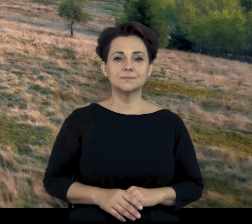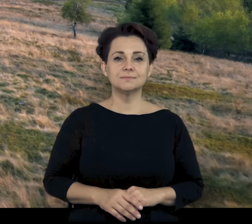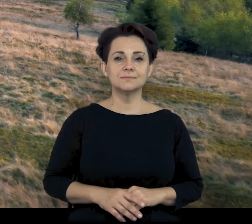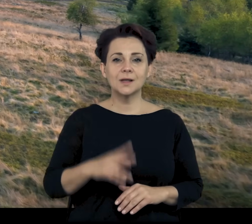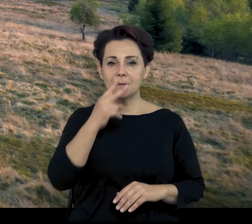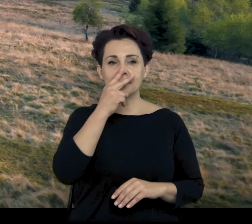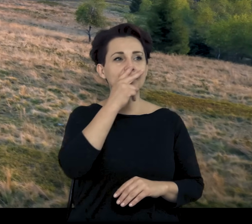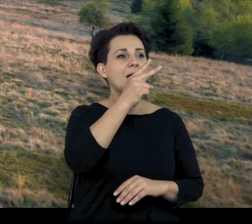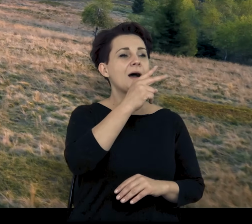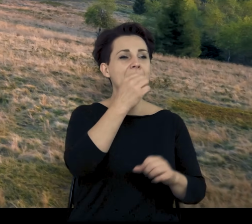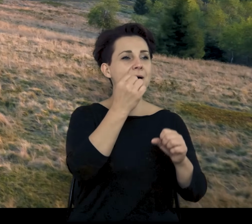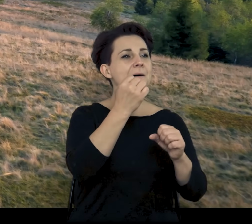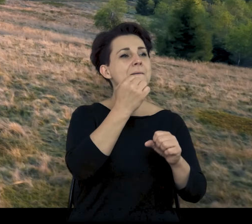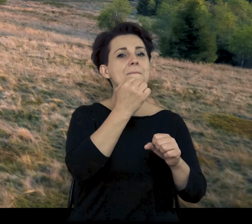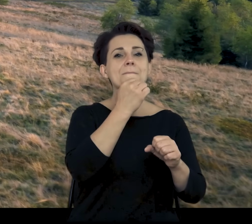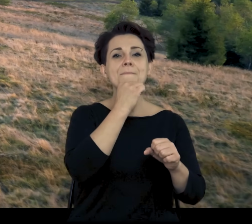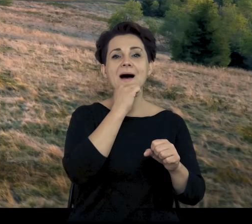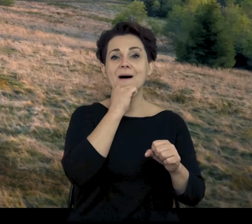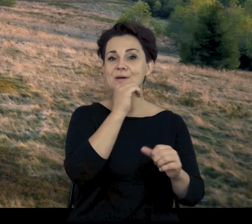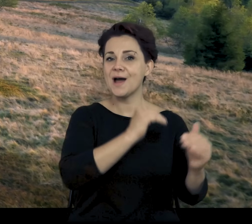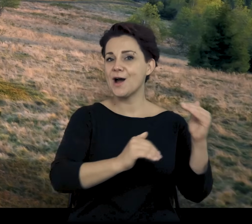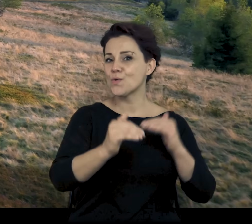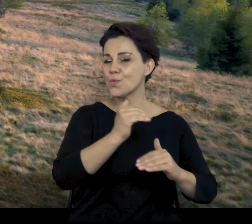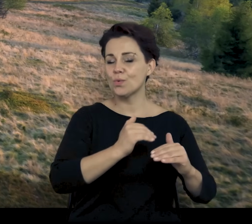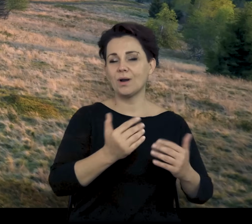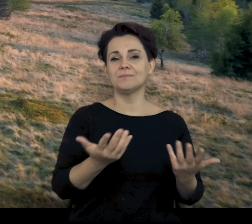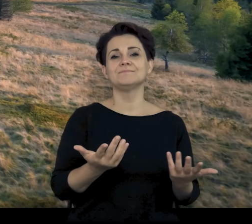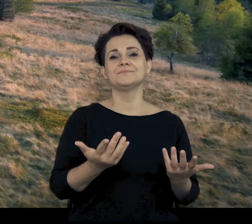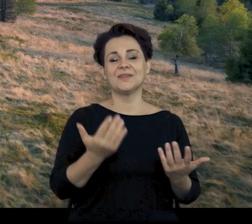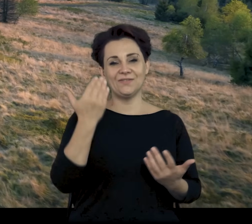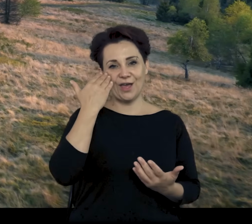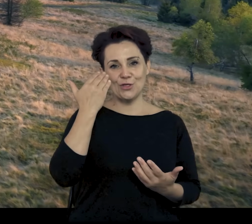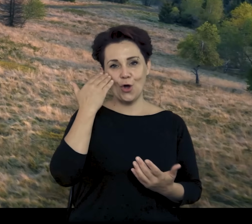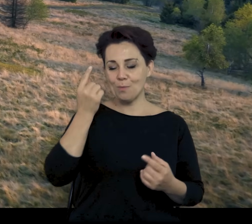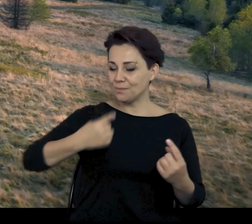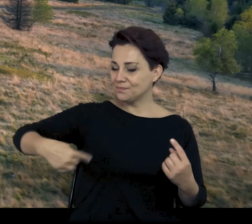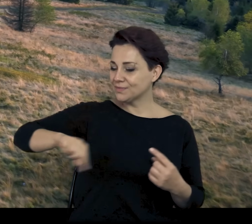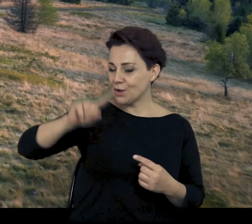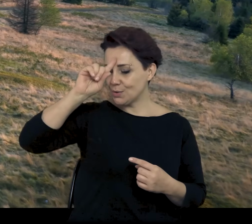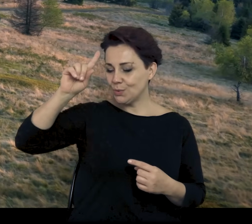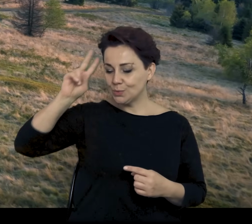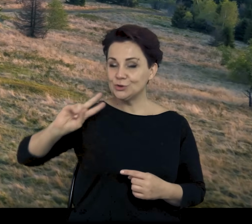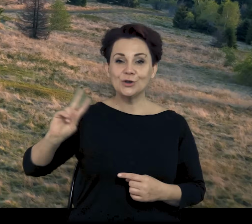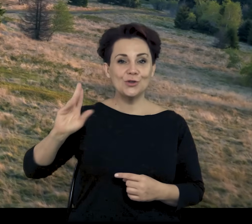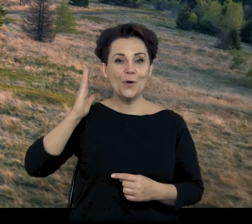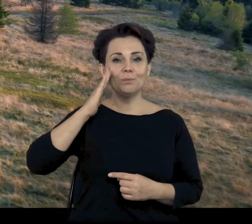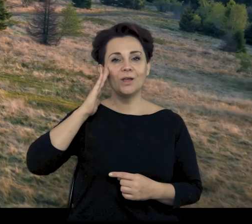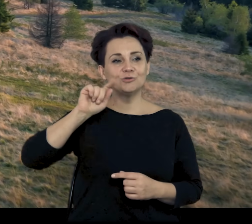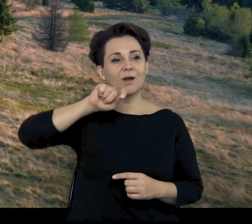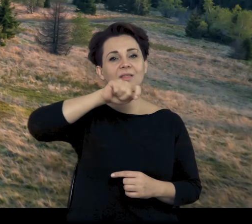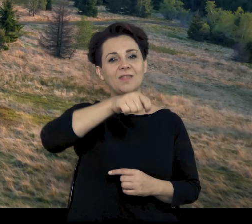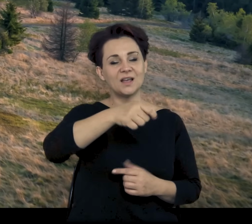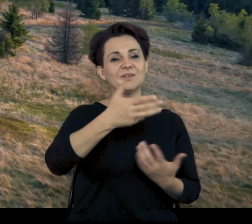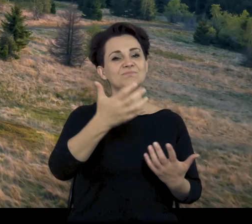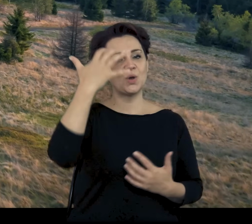. Spoglądając na Babią Górę, nie trudno zrozumieć, dlaczego okoliczni mieszkańcy nazywają tę górę